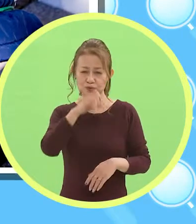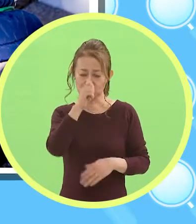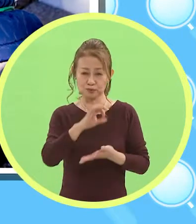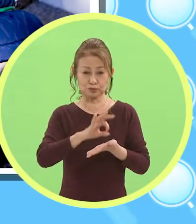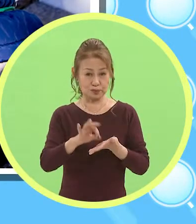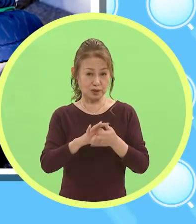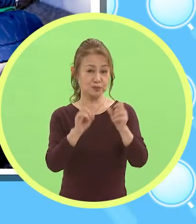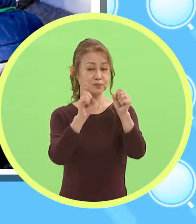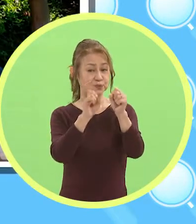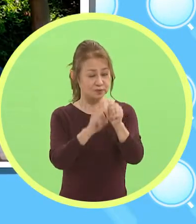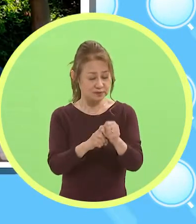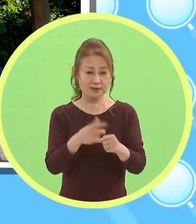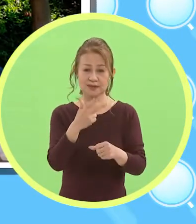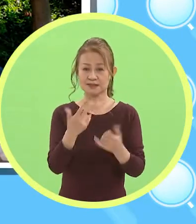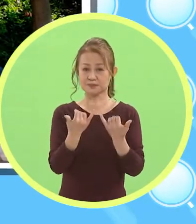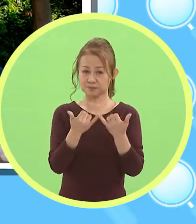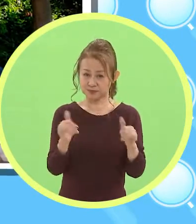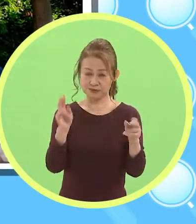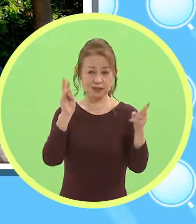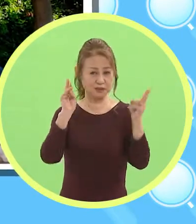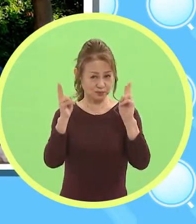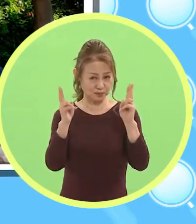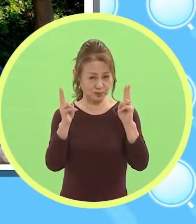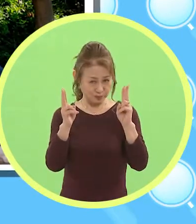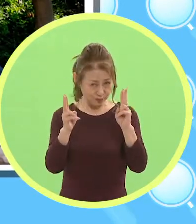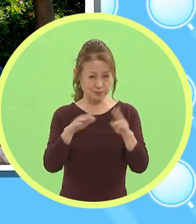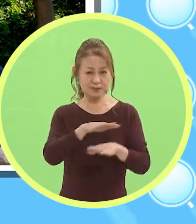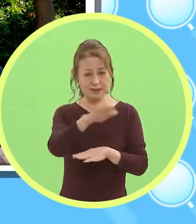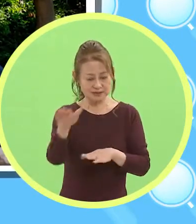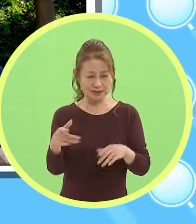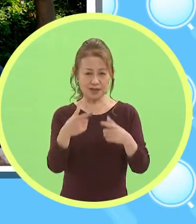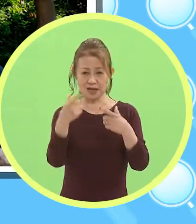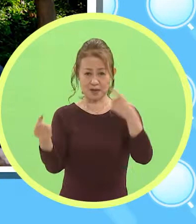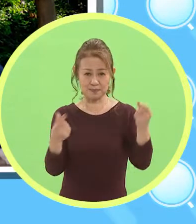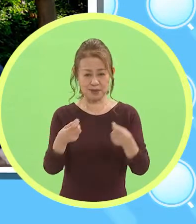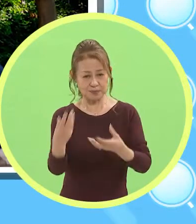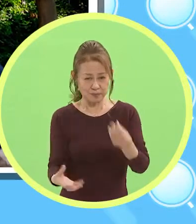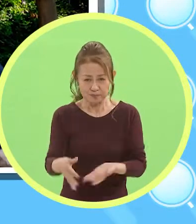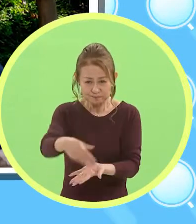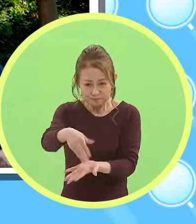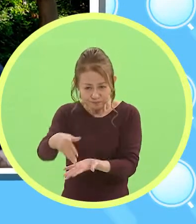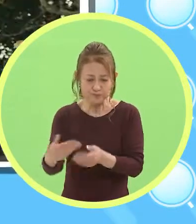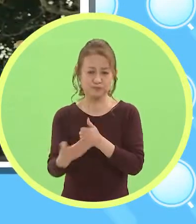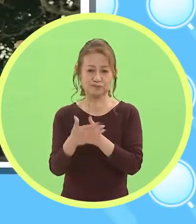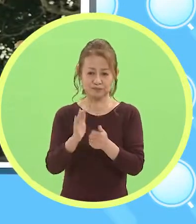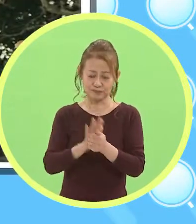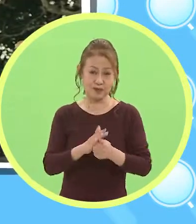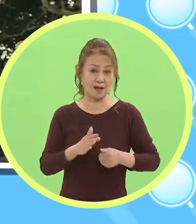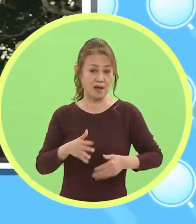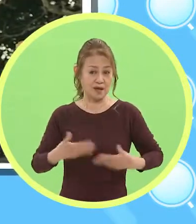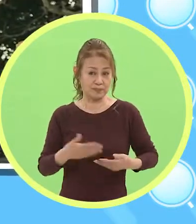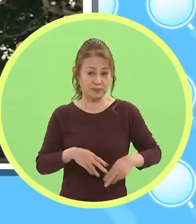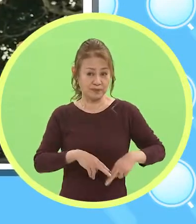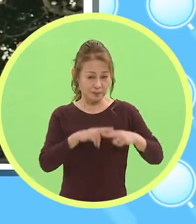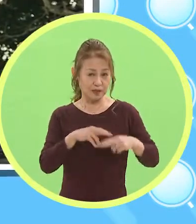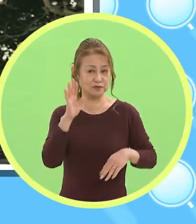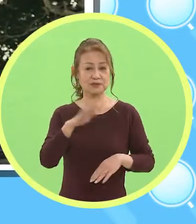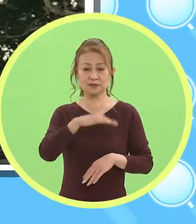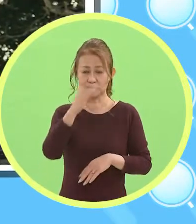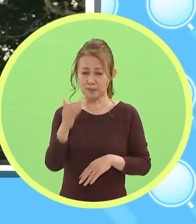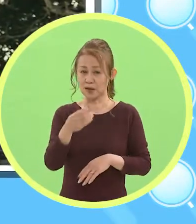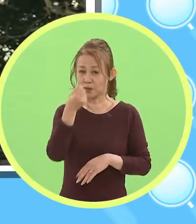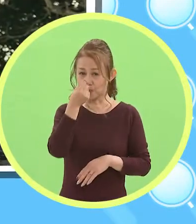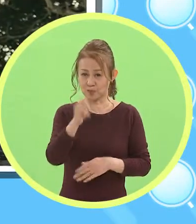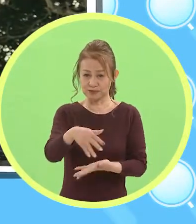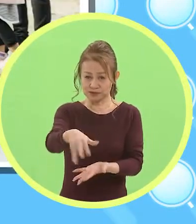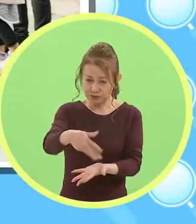過ごせる場にするため、市民や企業の皆さんと協力して芝刈りを行っています。あったまる肘山では、ゴミ拾